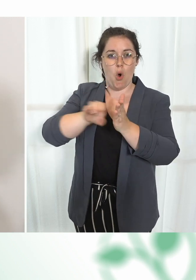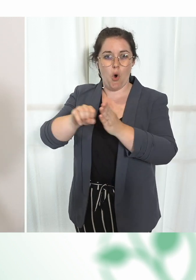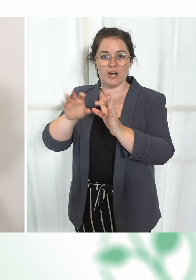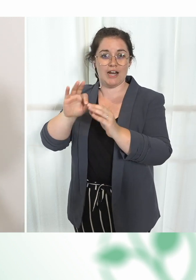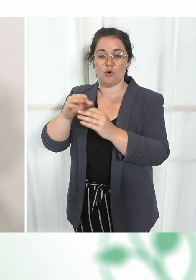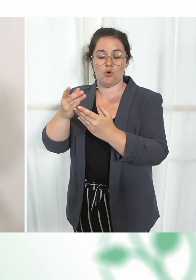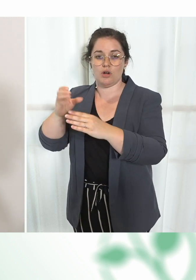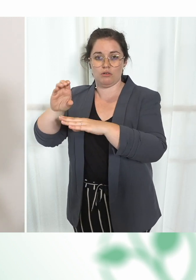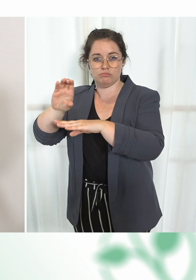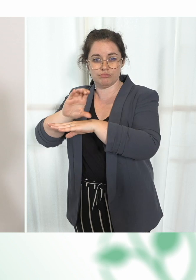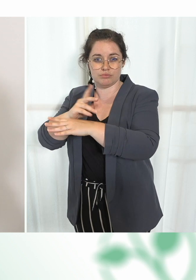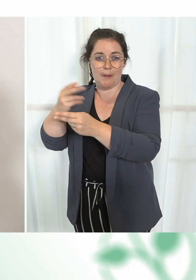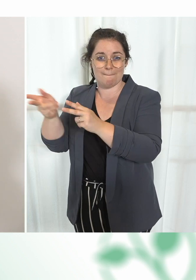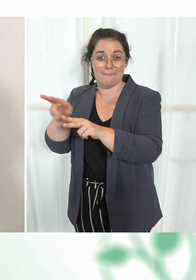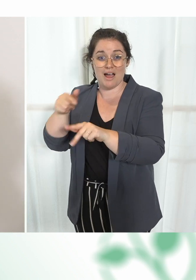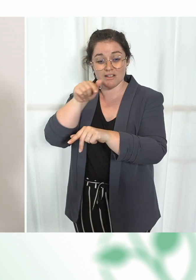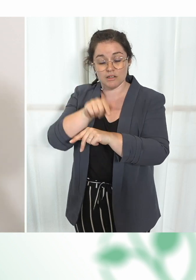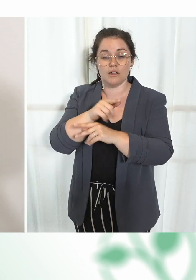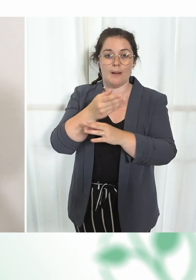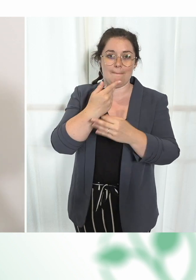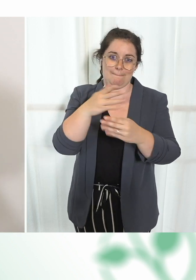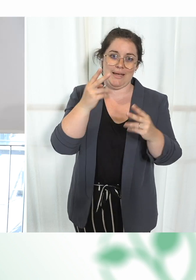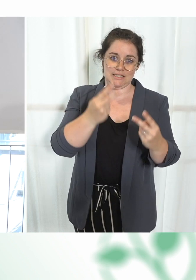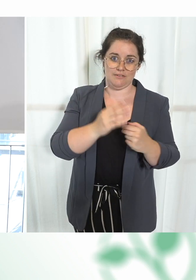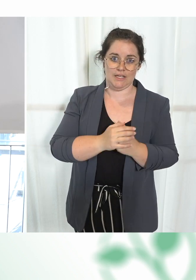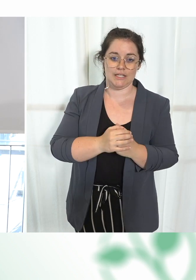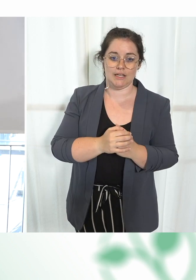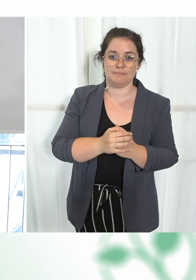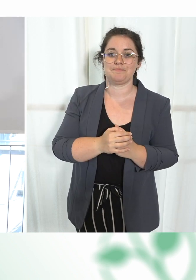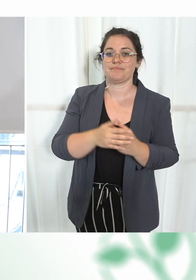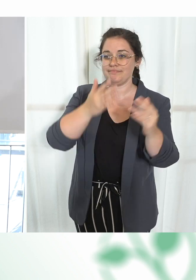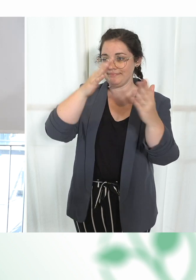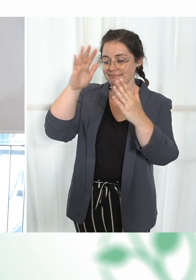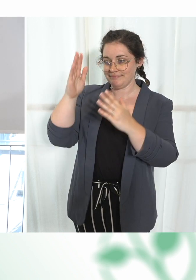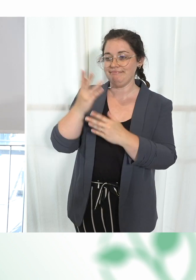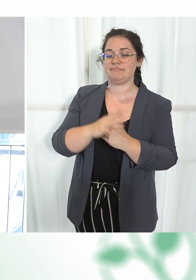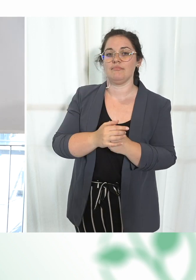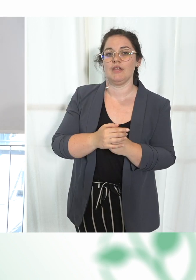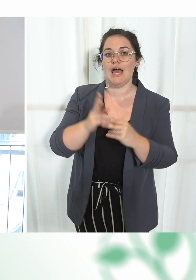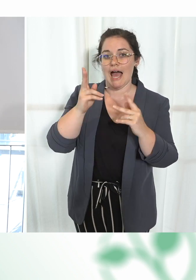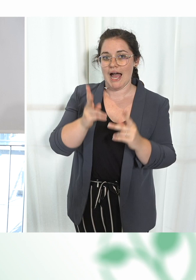den Fachhandel sowieso das Wichtigste, weil sonst finden wir ja auch keinen mehr. Das heißt, da kann man auf jeden Fall